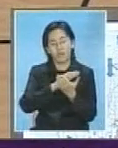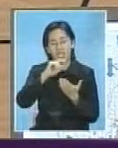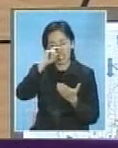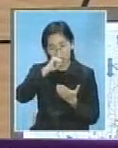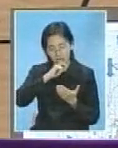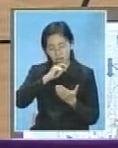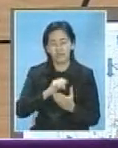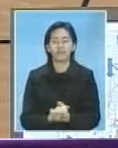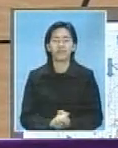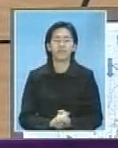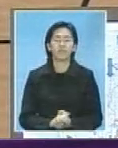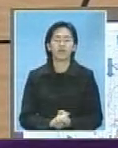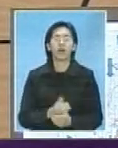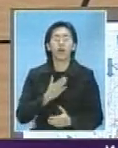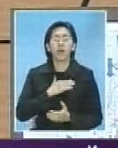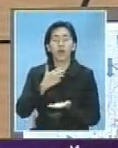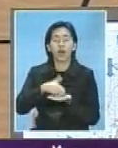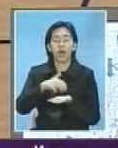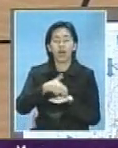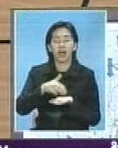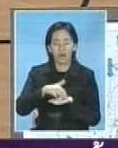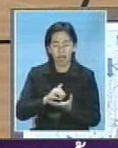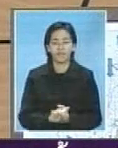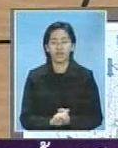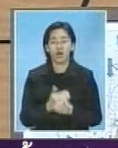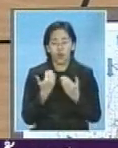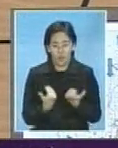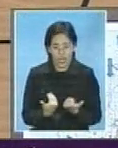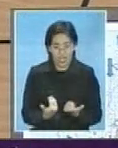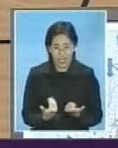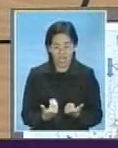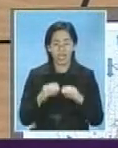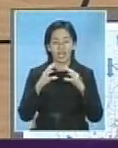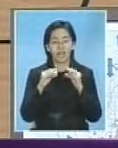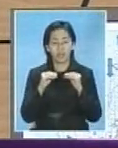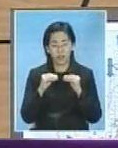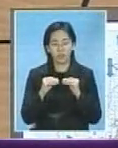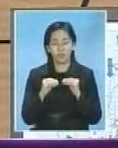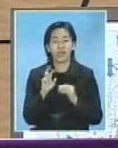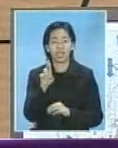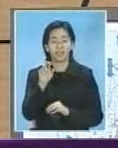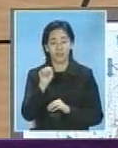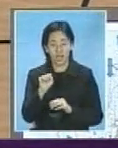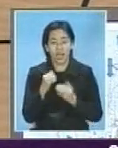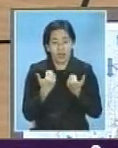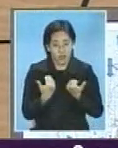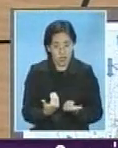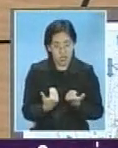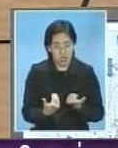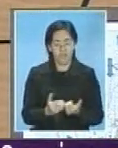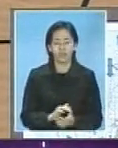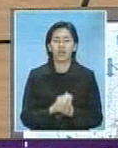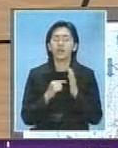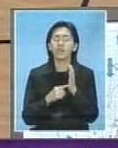ทศด้วยเพราะฉะนั้นผมอยากจะเรียนยืนยันครับว่าในวันนี้นะครับการประชุมร่วมรัฐสภาแห่งนี้ก็จะสะท้อน